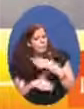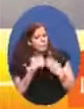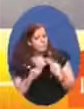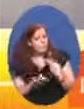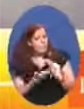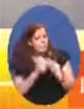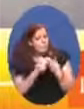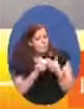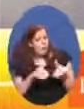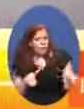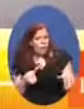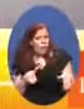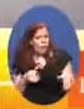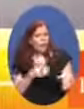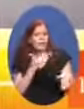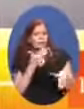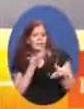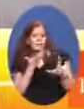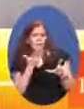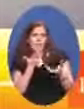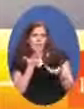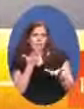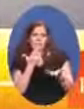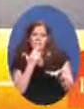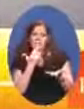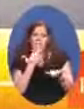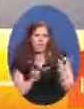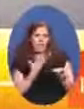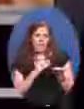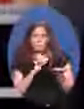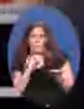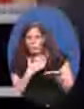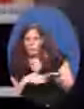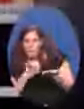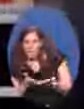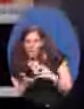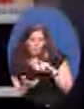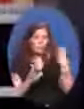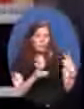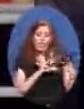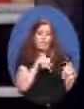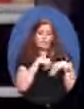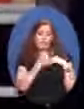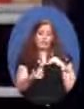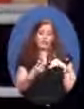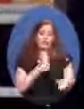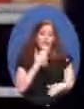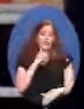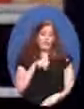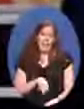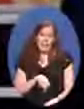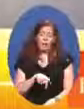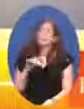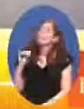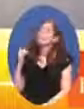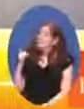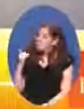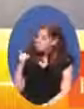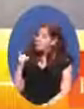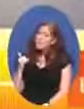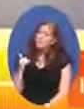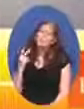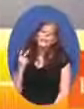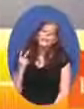הגבול? בימים האחרונים... ישראל היא בדילמה, מצד אחד היא רוצה נכון. לעזור להם, מצד שני היא לא מסכימה שהם יחצו לתוך ישראל. נכון.